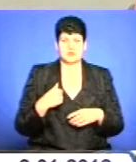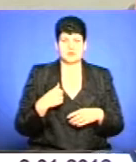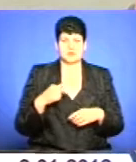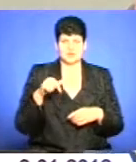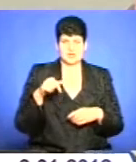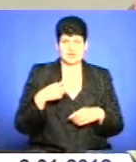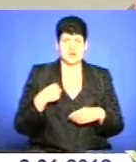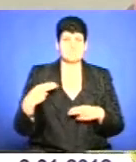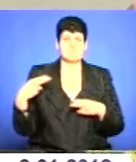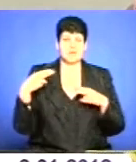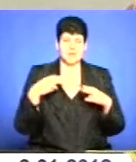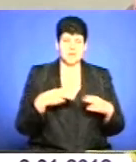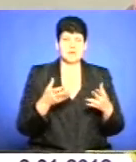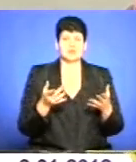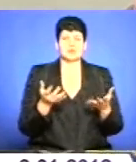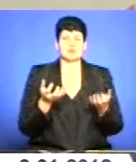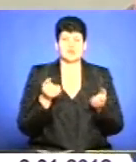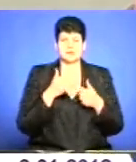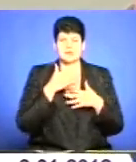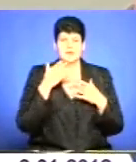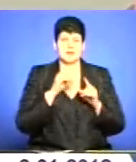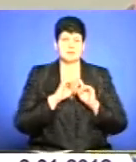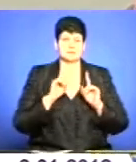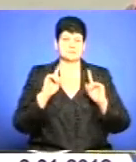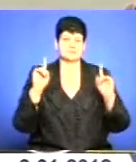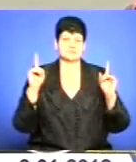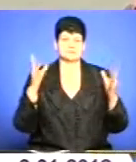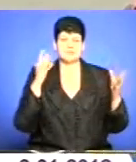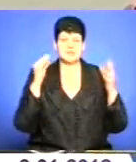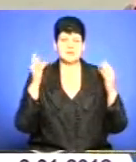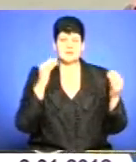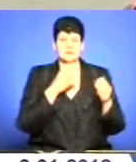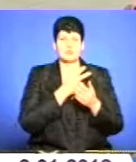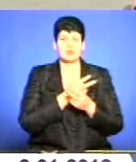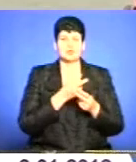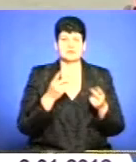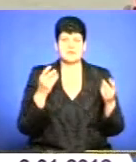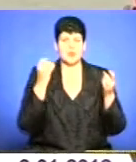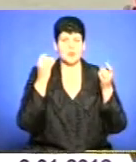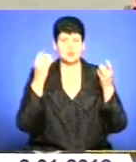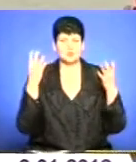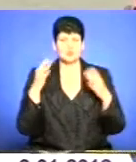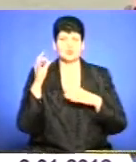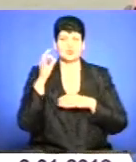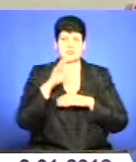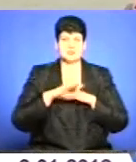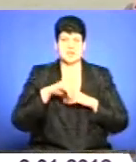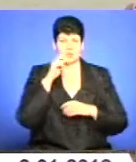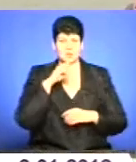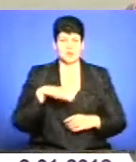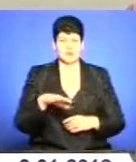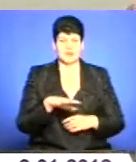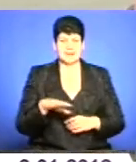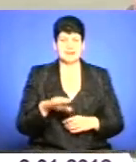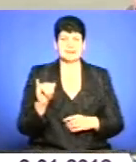щоб отримати багато яскравих вражень, подивитися на культуру Західної України